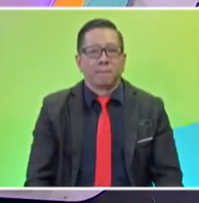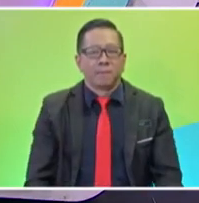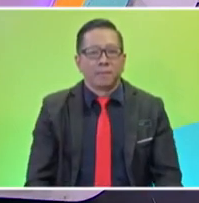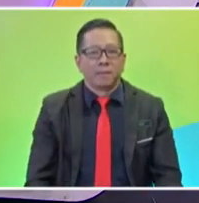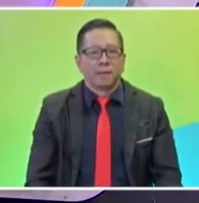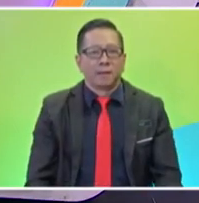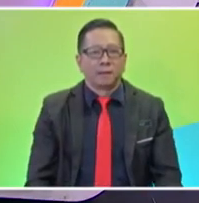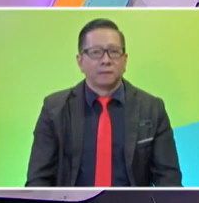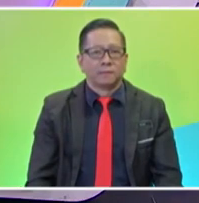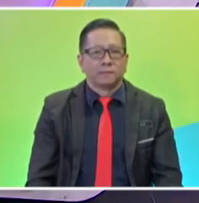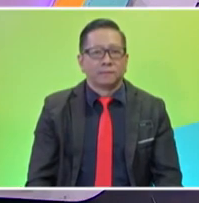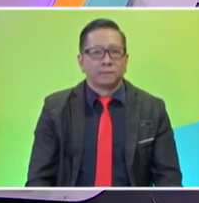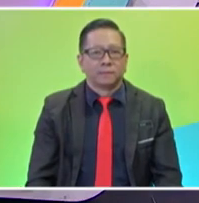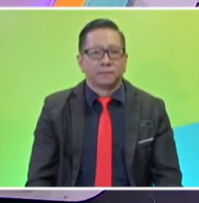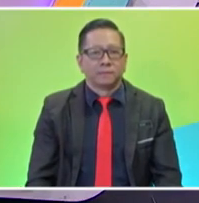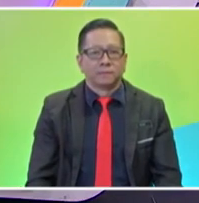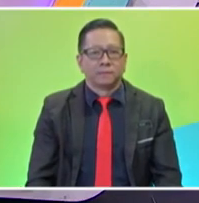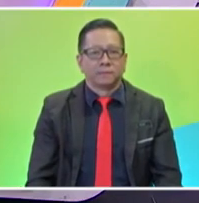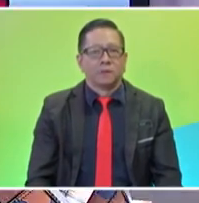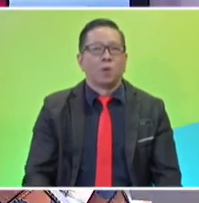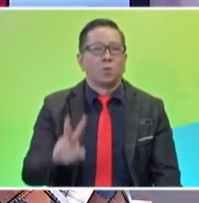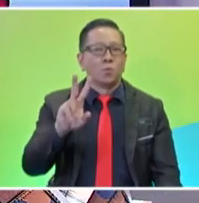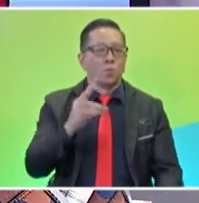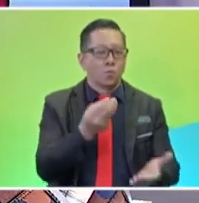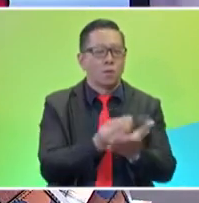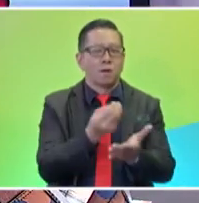bacaannya kurang lancar jadi dua baik